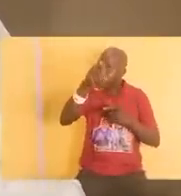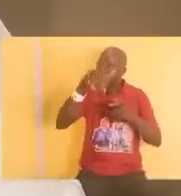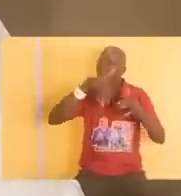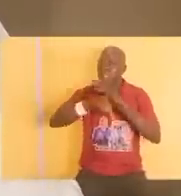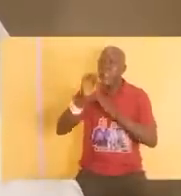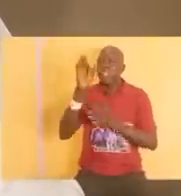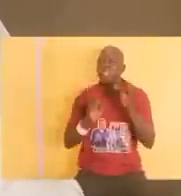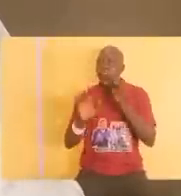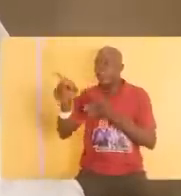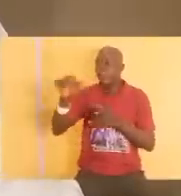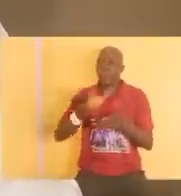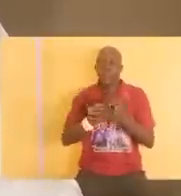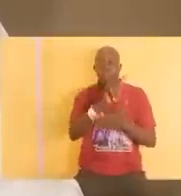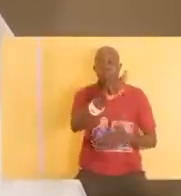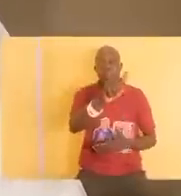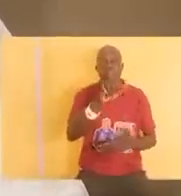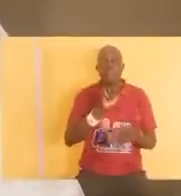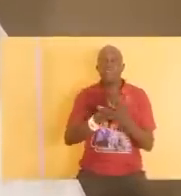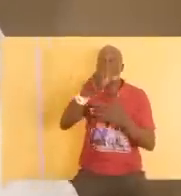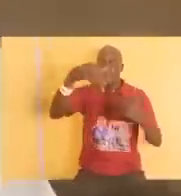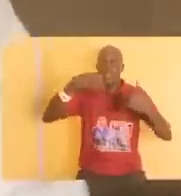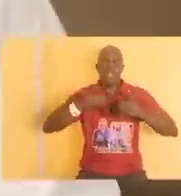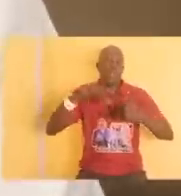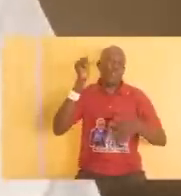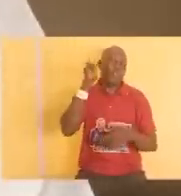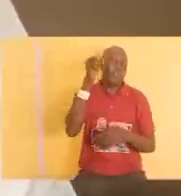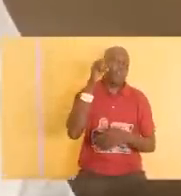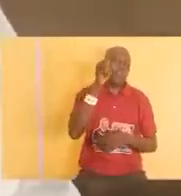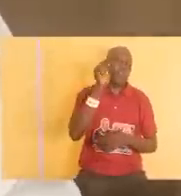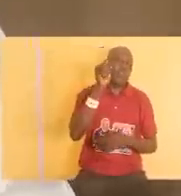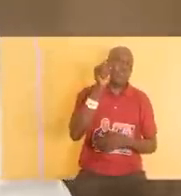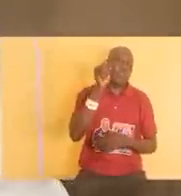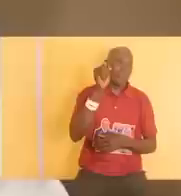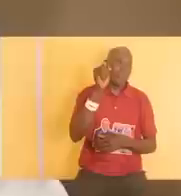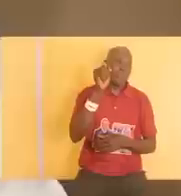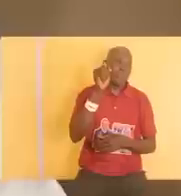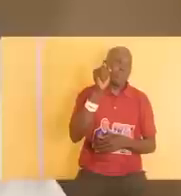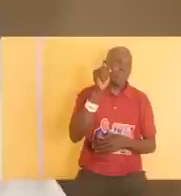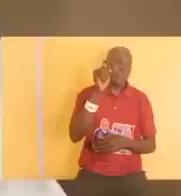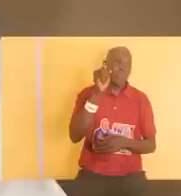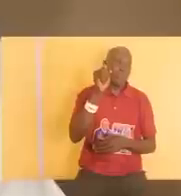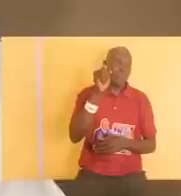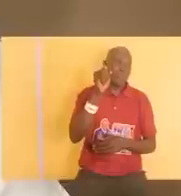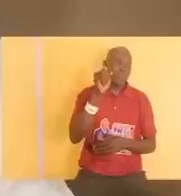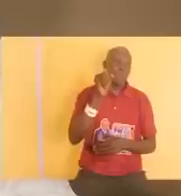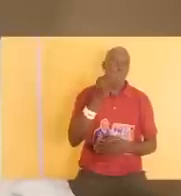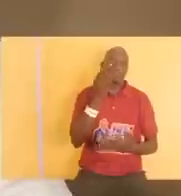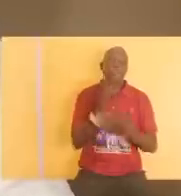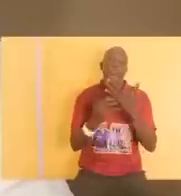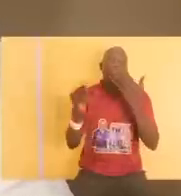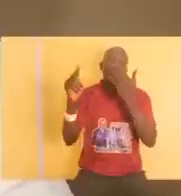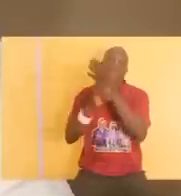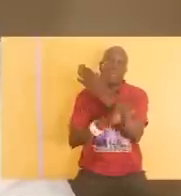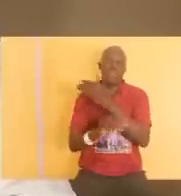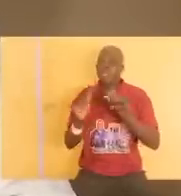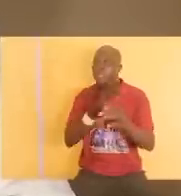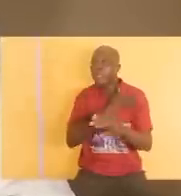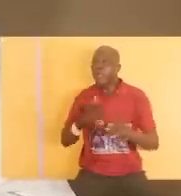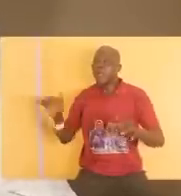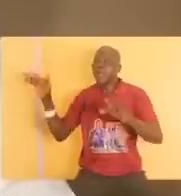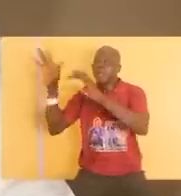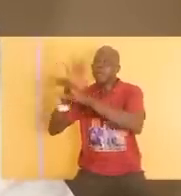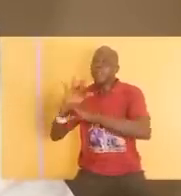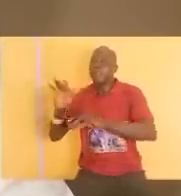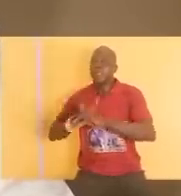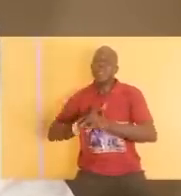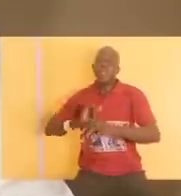you. Bí ìwọ bá gbàgbọ́ o. You believe. Wà ní testimony. Amen. Ire àti ìyàánú.